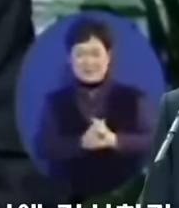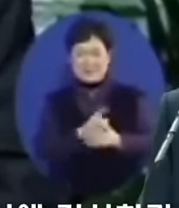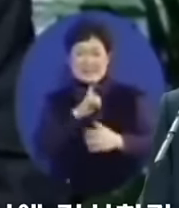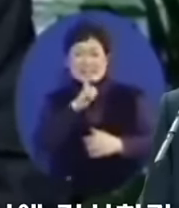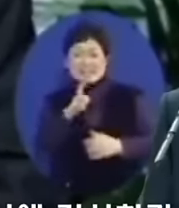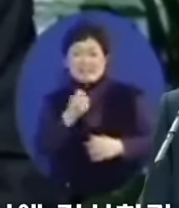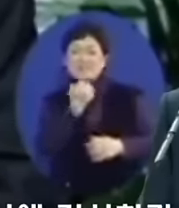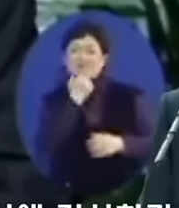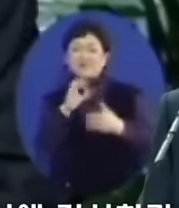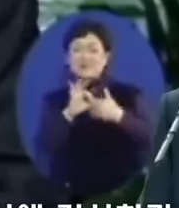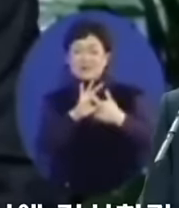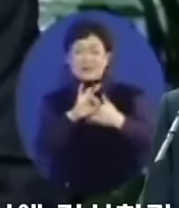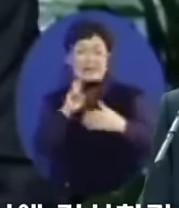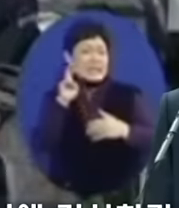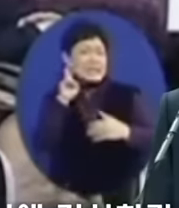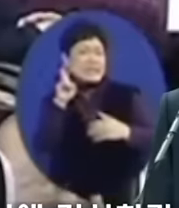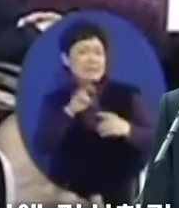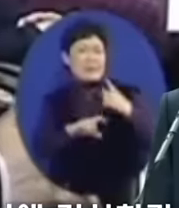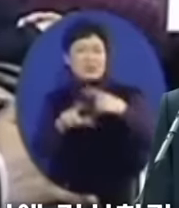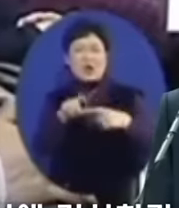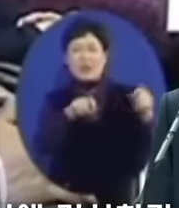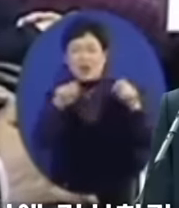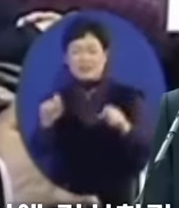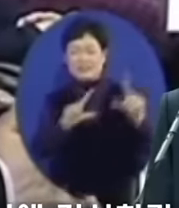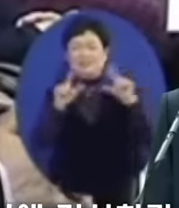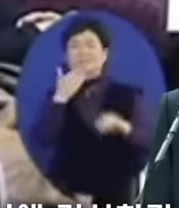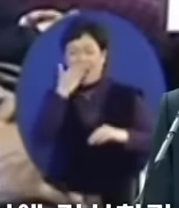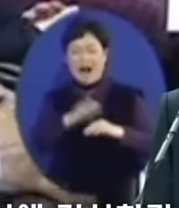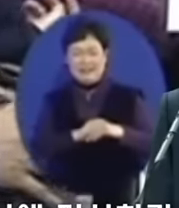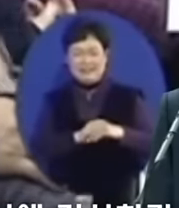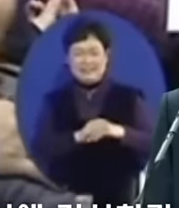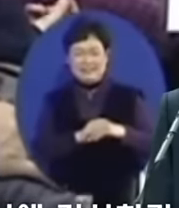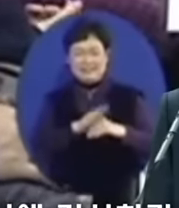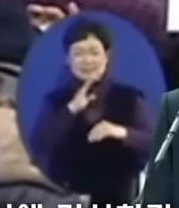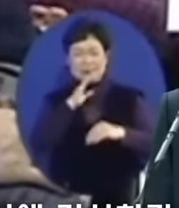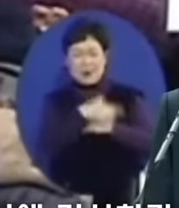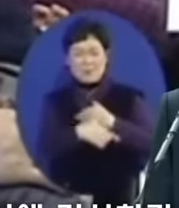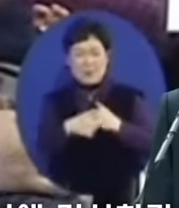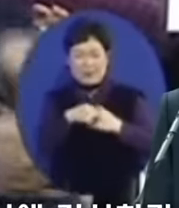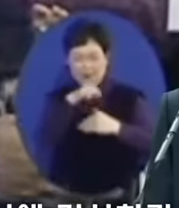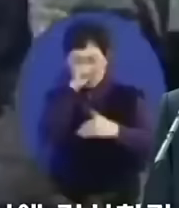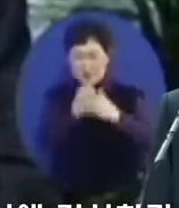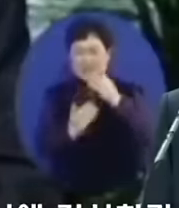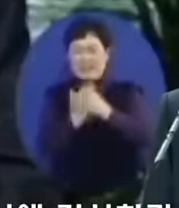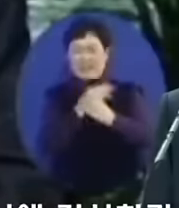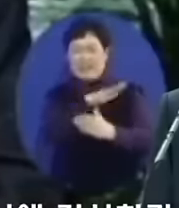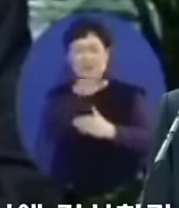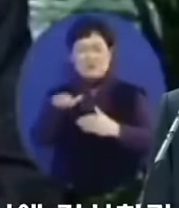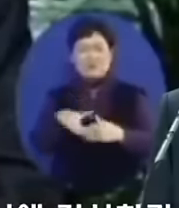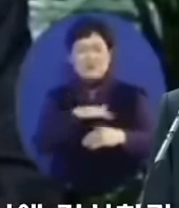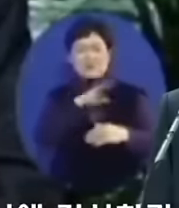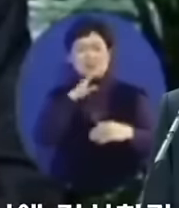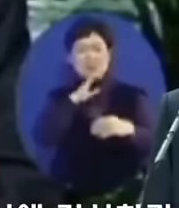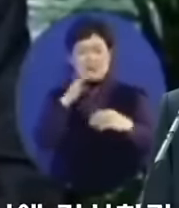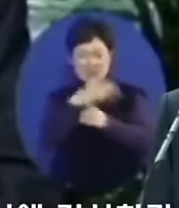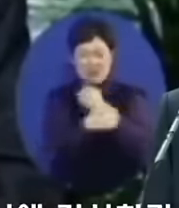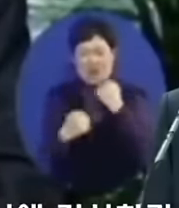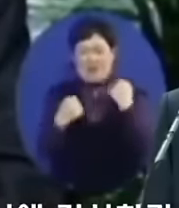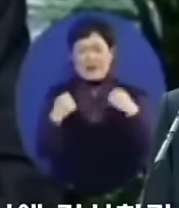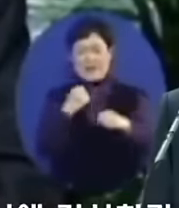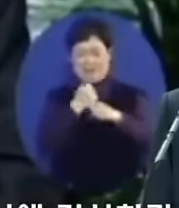10분만 웃으면 20일을 더 살게 되는 것입니다. 그만큼 엔돌핀이 나와서 우리를 치료하고 건강해 준다는